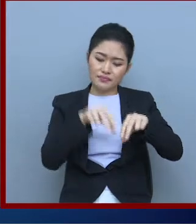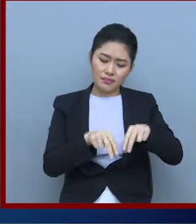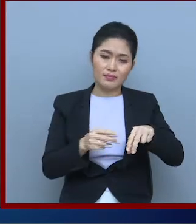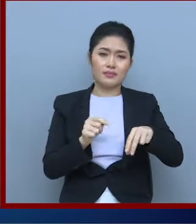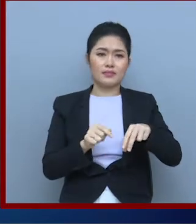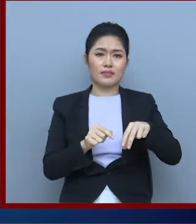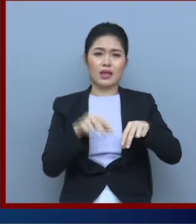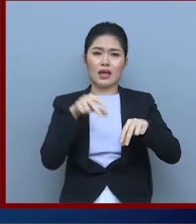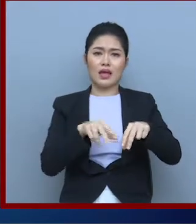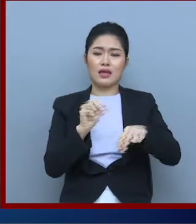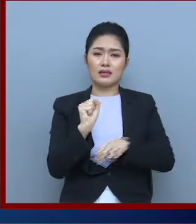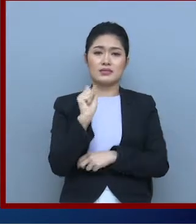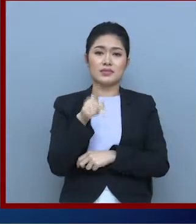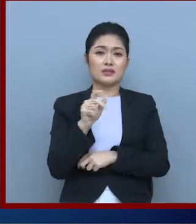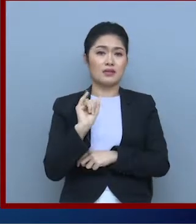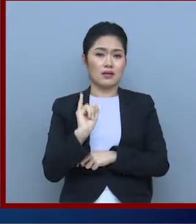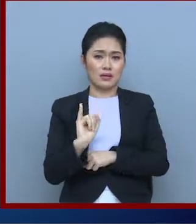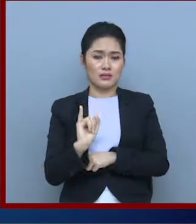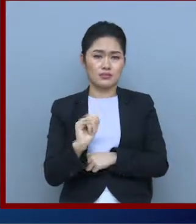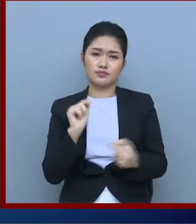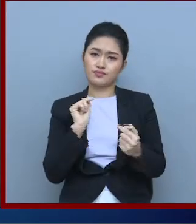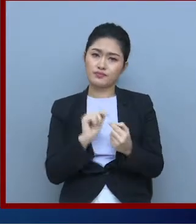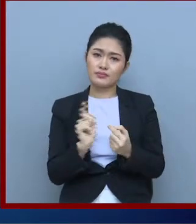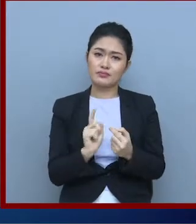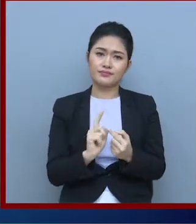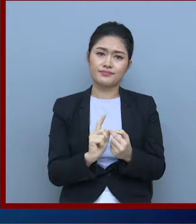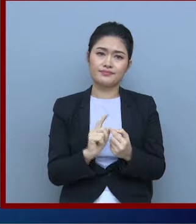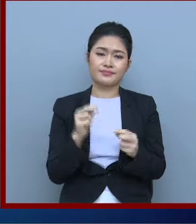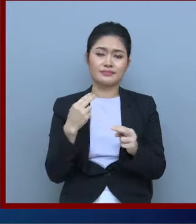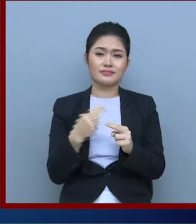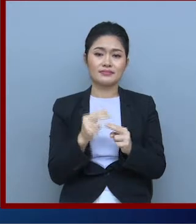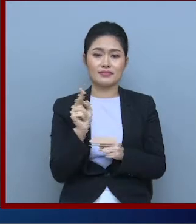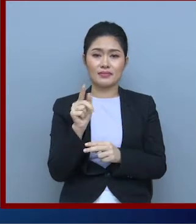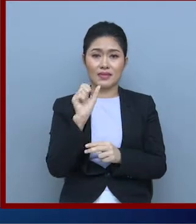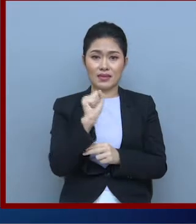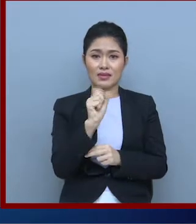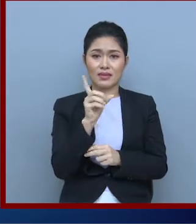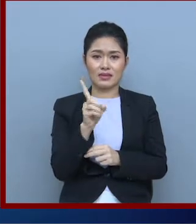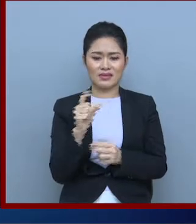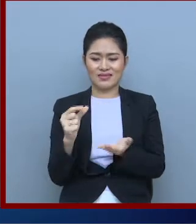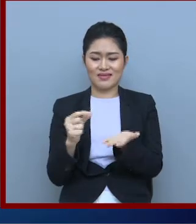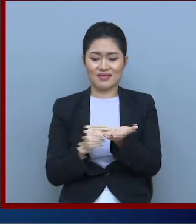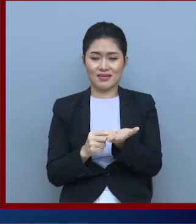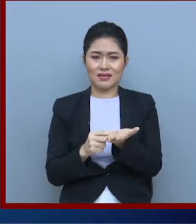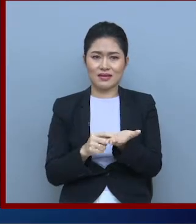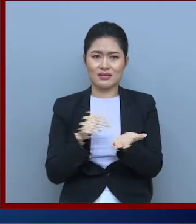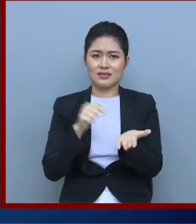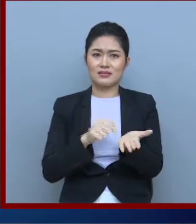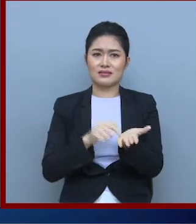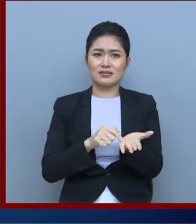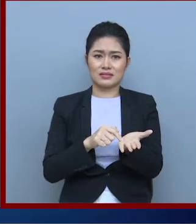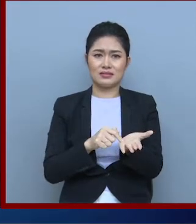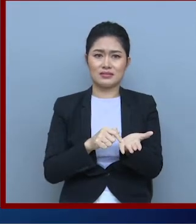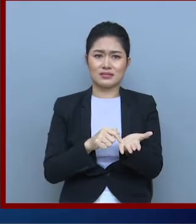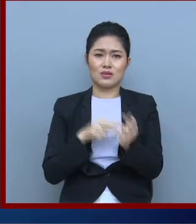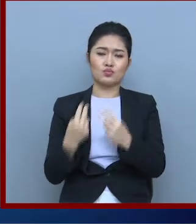า SPI นะครับสำหรับต่อเกี่ยวกับพวก SD card นะครับมีสวิตช์รีเซ็ตก็คือตรงนี้นะ